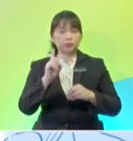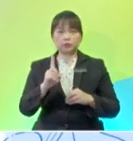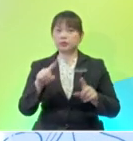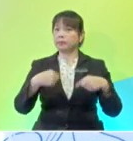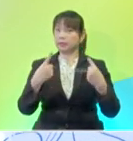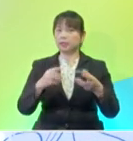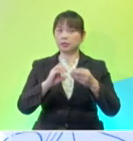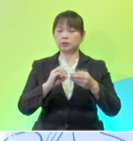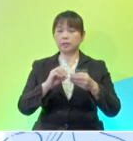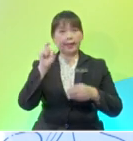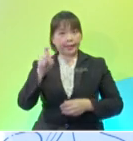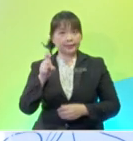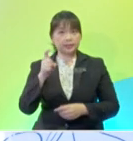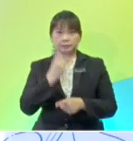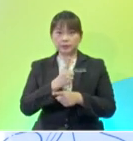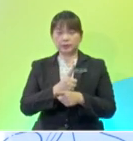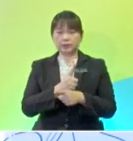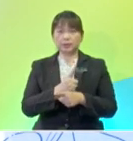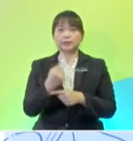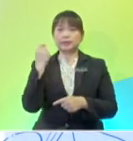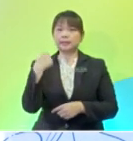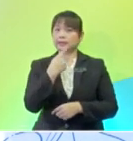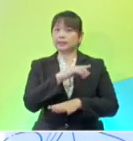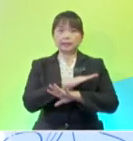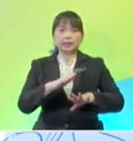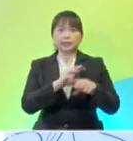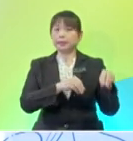jadi tadi kita tak pindah jarak